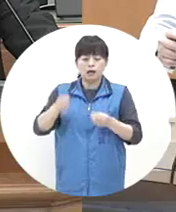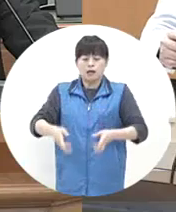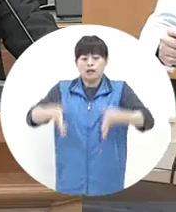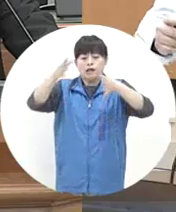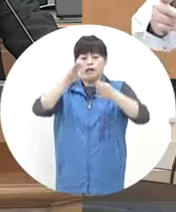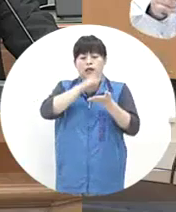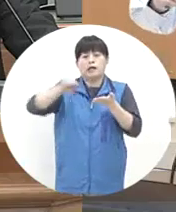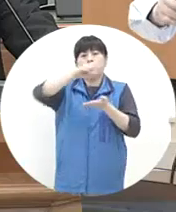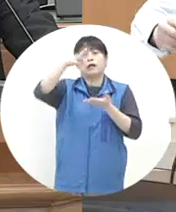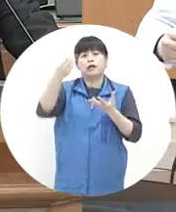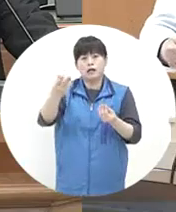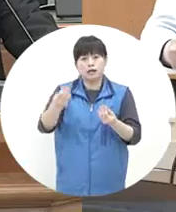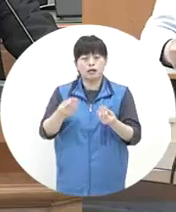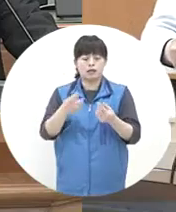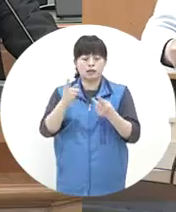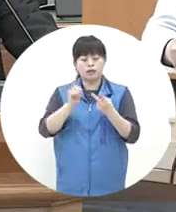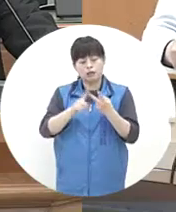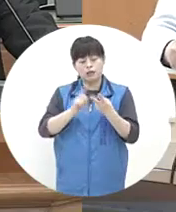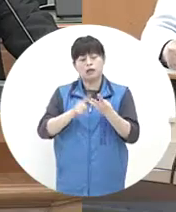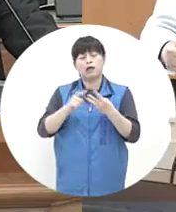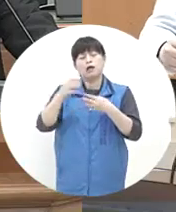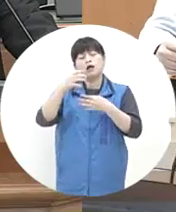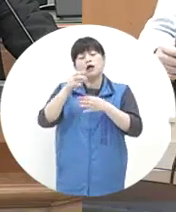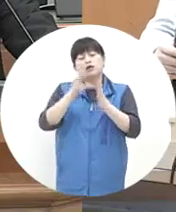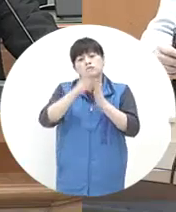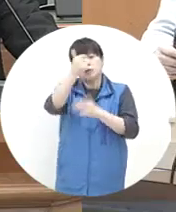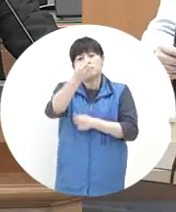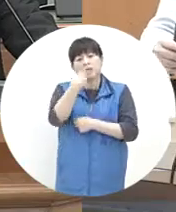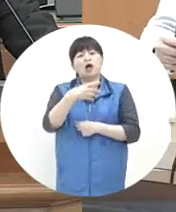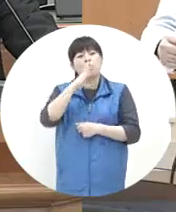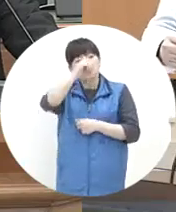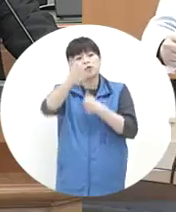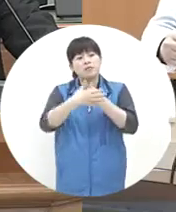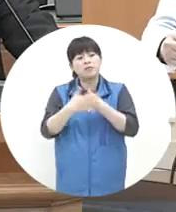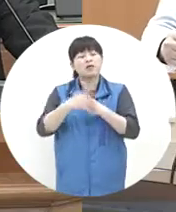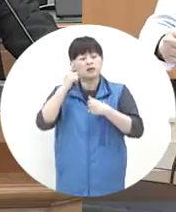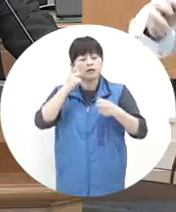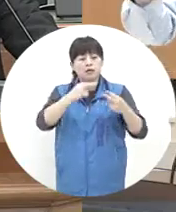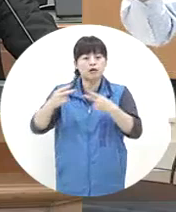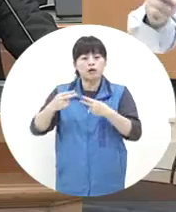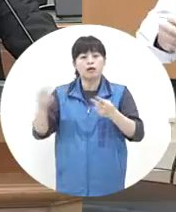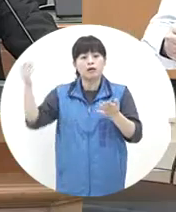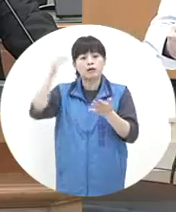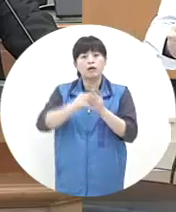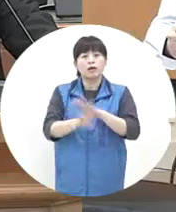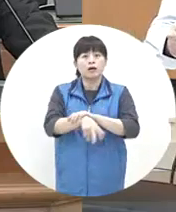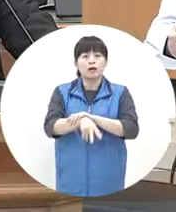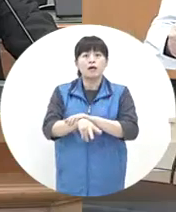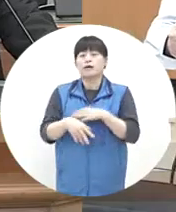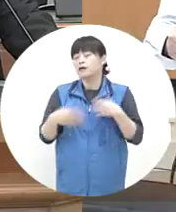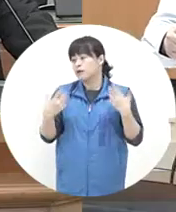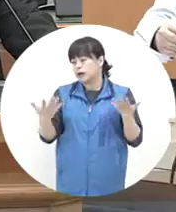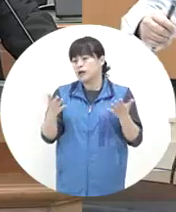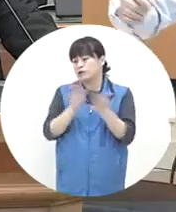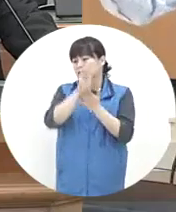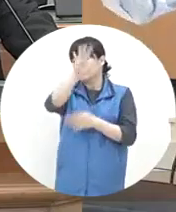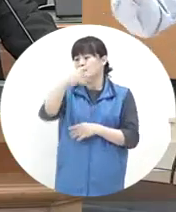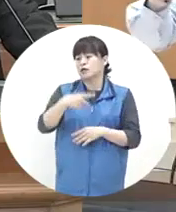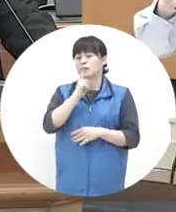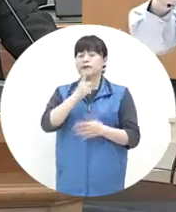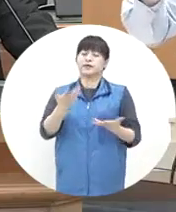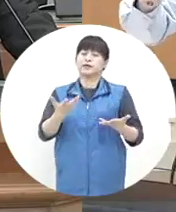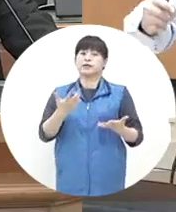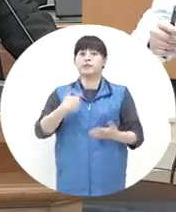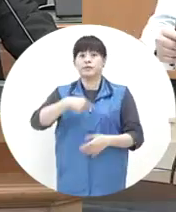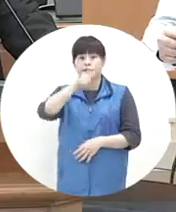没立体停车场。局长每次就说要回去要帮我们改，结果到最后都没有啊，这后面再说啦齁、哦。我是希